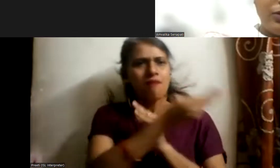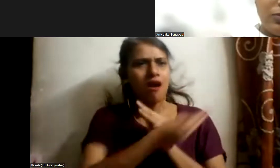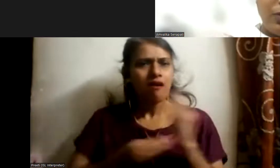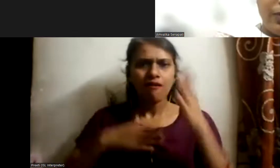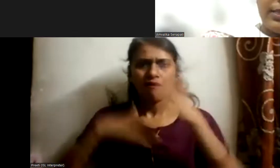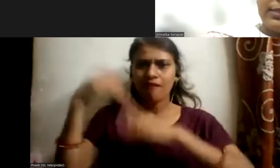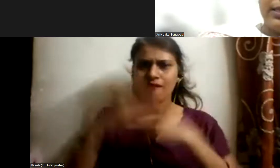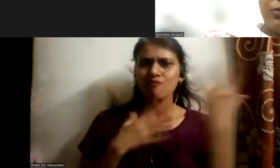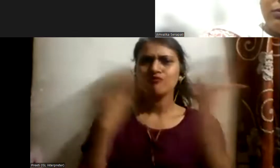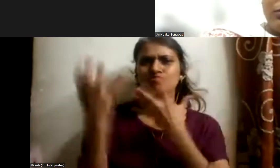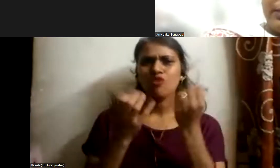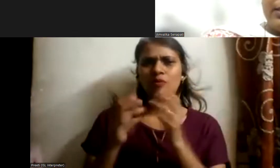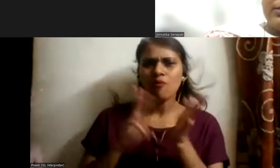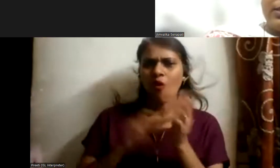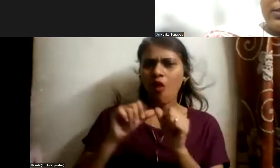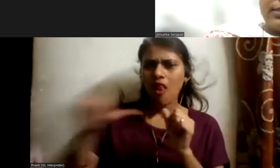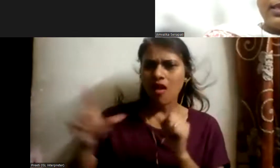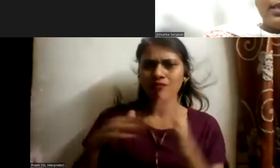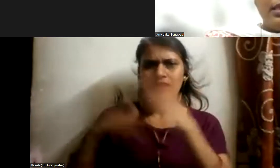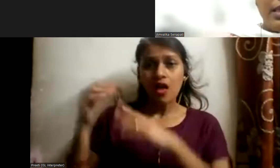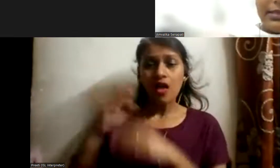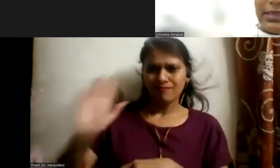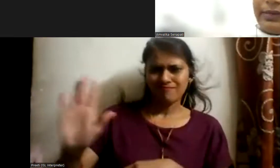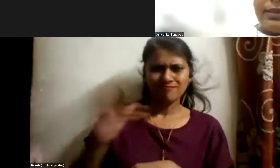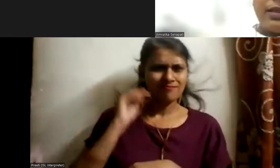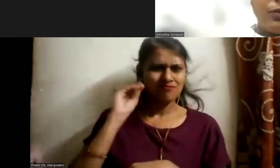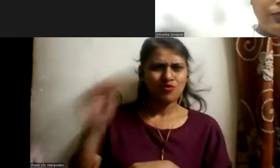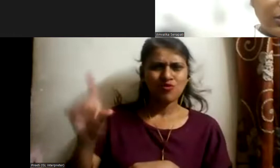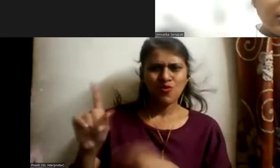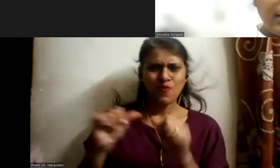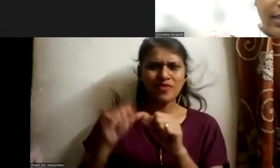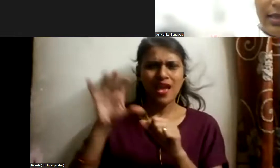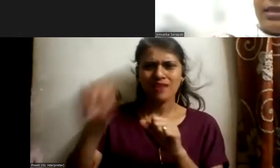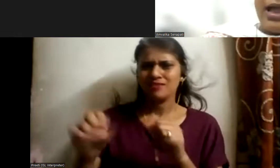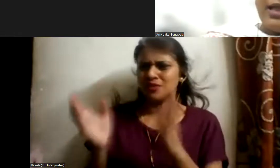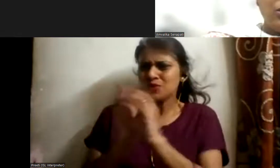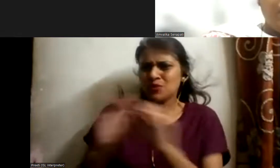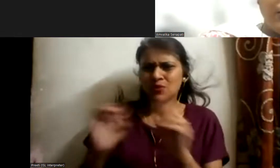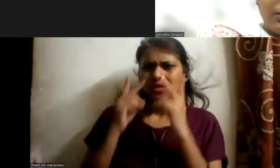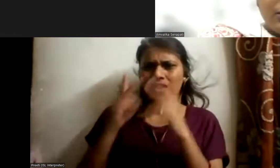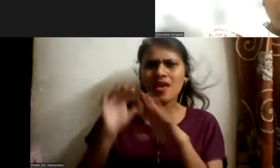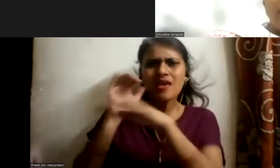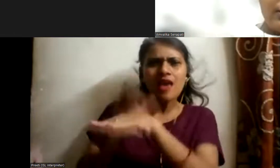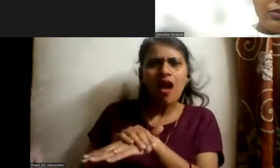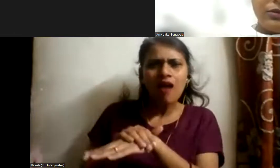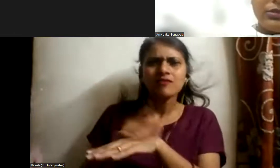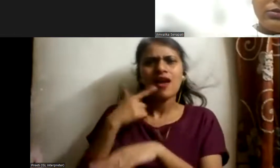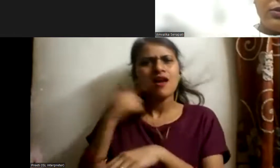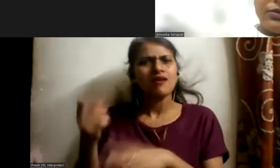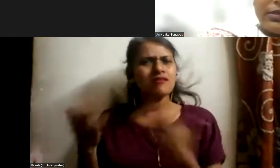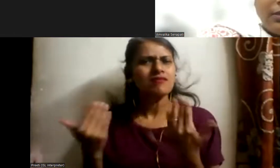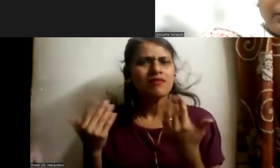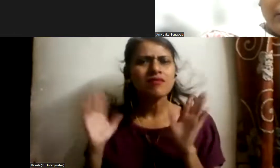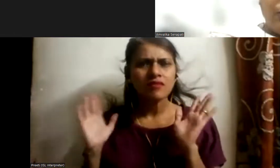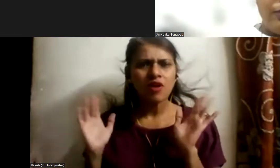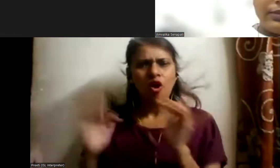shopping mall tomorrow, and I see that building construction ऐसा है कि accessibility का कोई features ही नहीं है, I need to point it out to the building authorities, to the